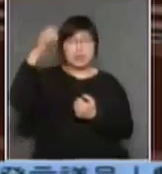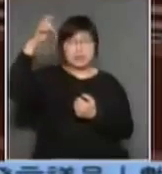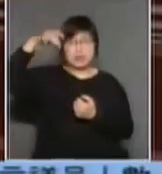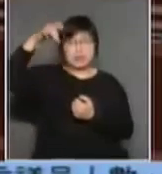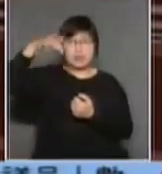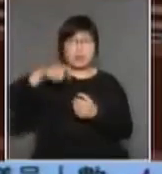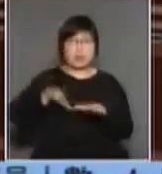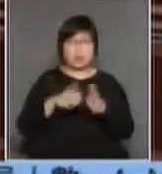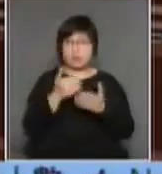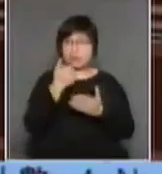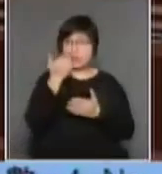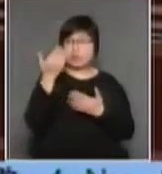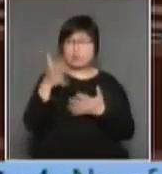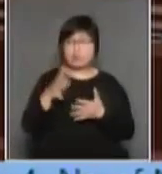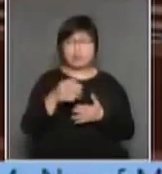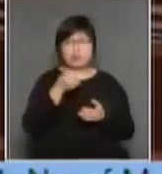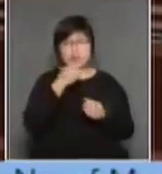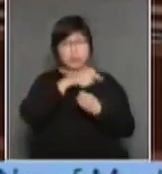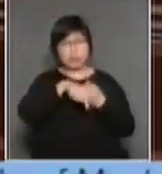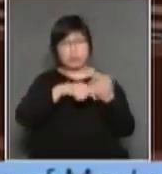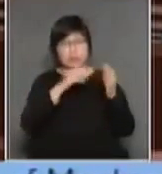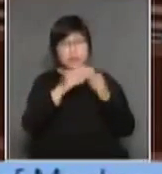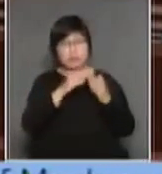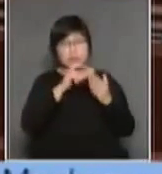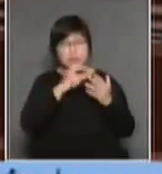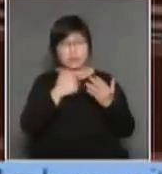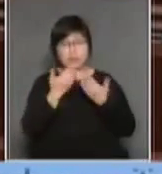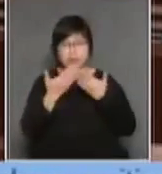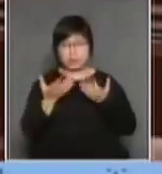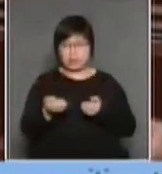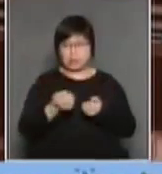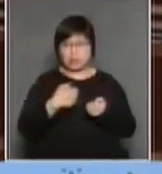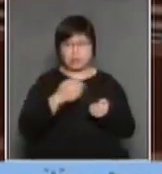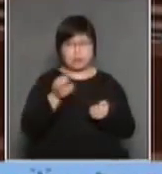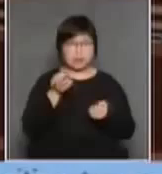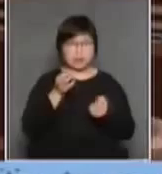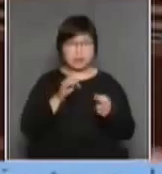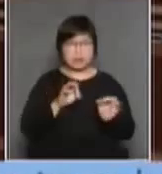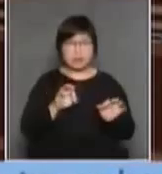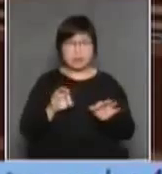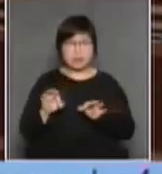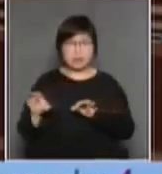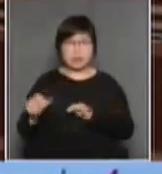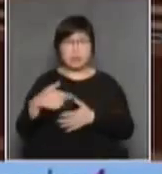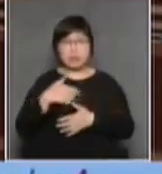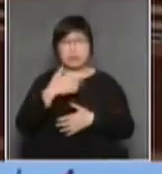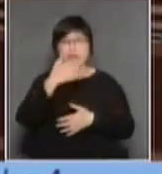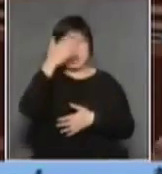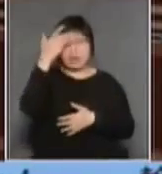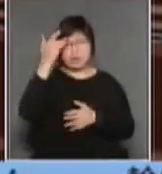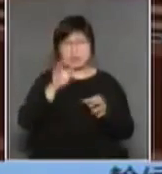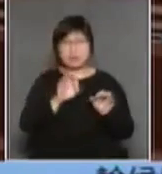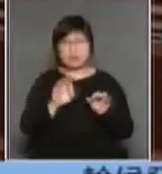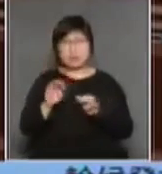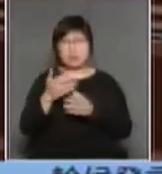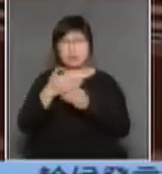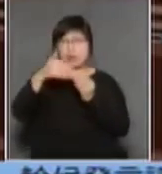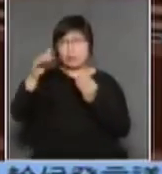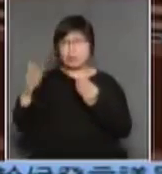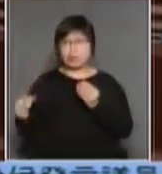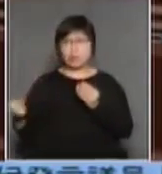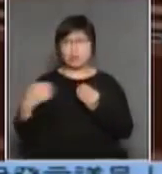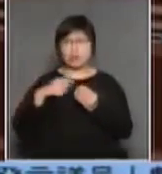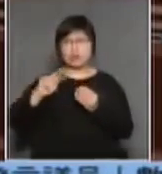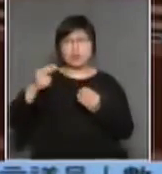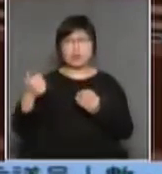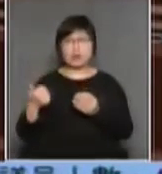投訴，接著食環署就會收到一些投訴，就蹲下蹲下，由夏天就蹲到秋天，接著就說有改善。所以這些